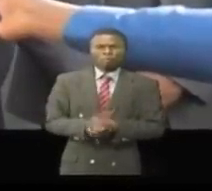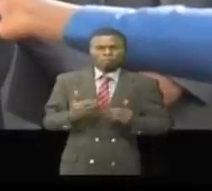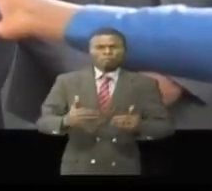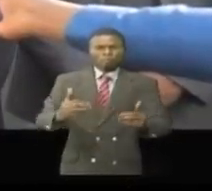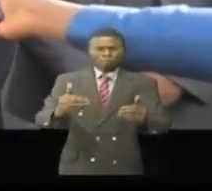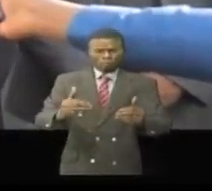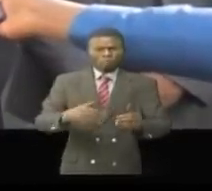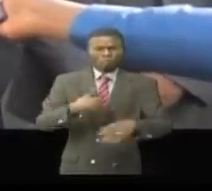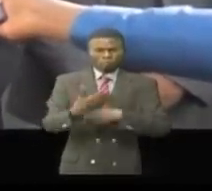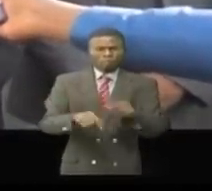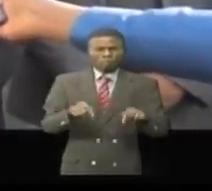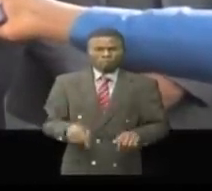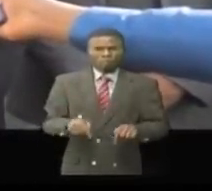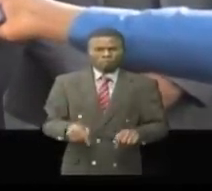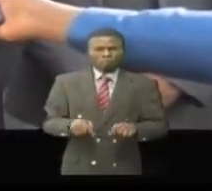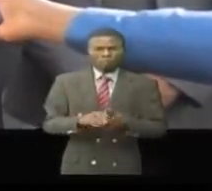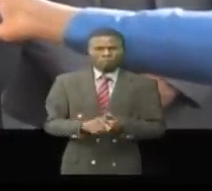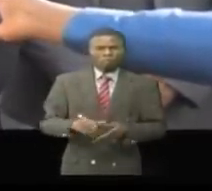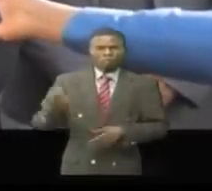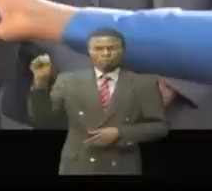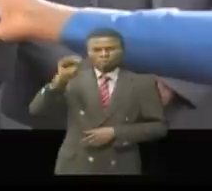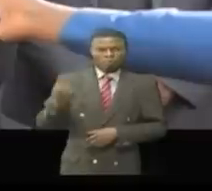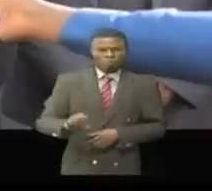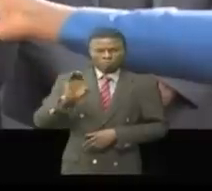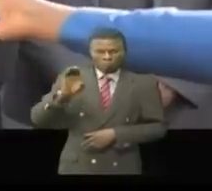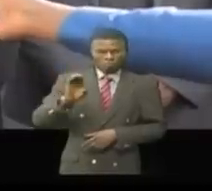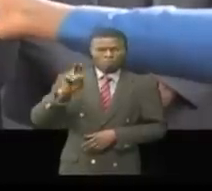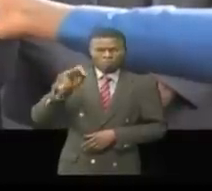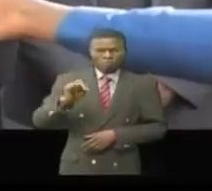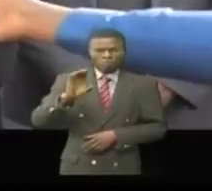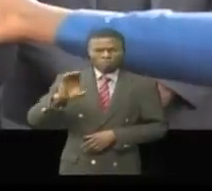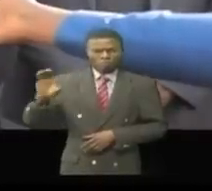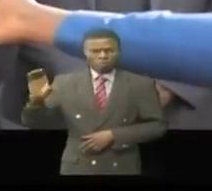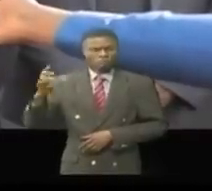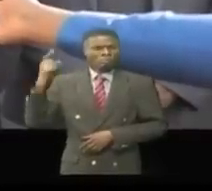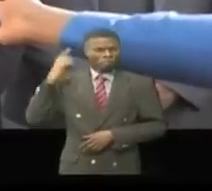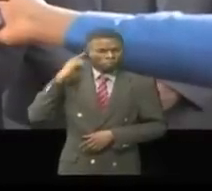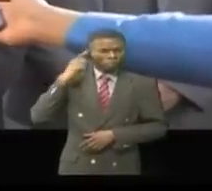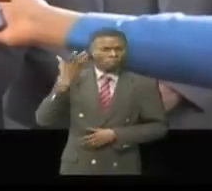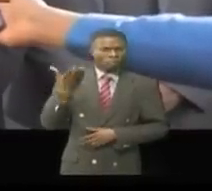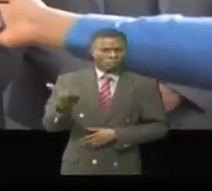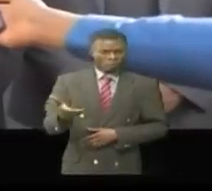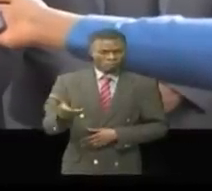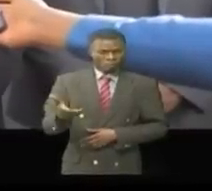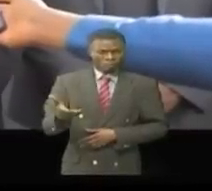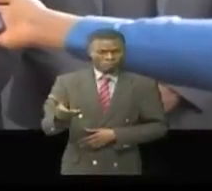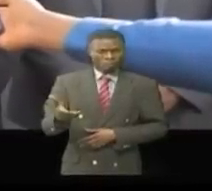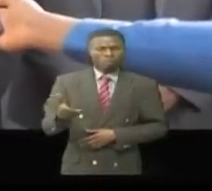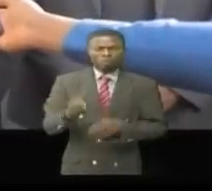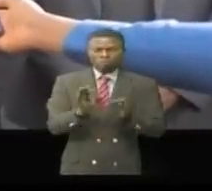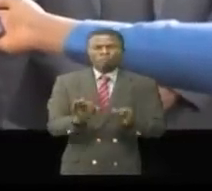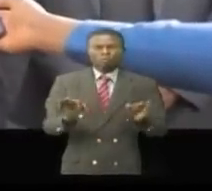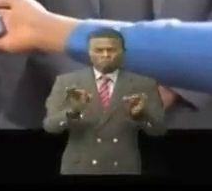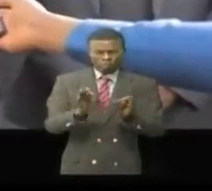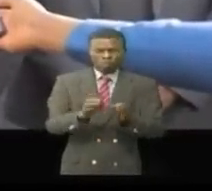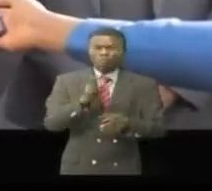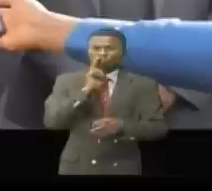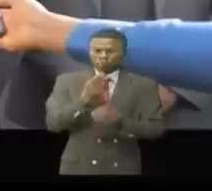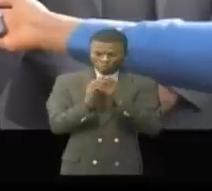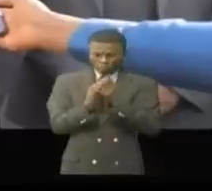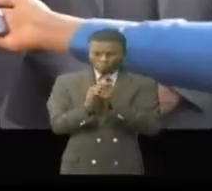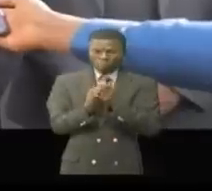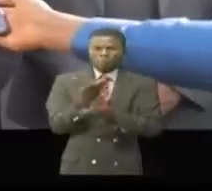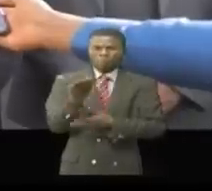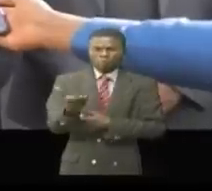faire aujourd'hui et des sources sûres que nous venons d'entendre, nous sommes sûrs que d'ici quelques